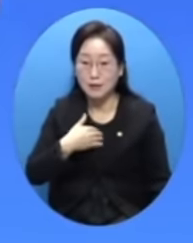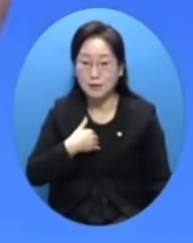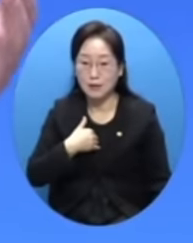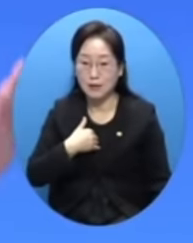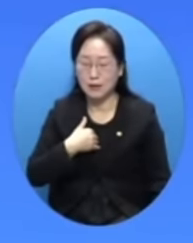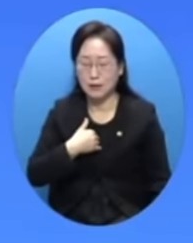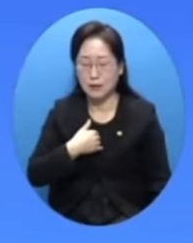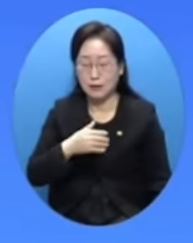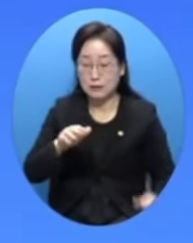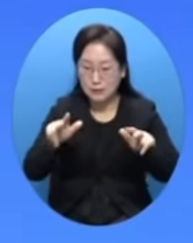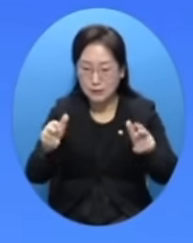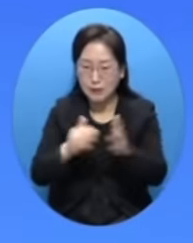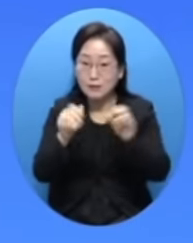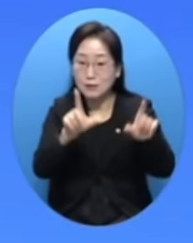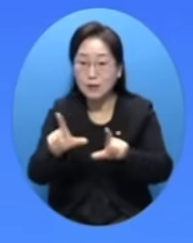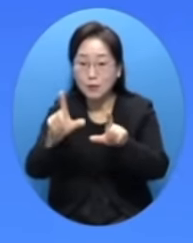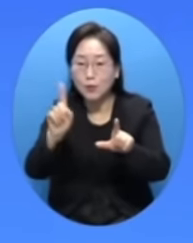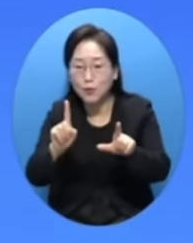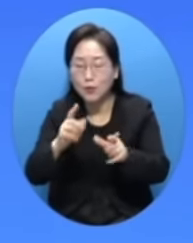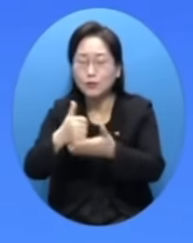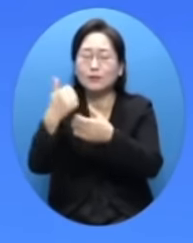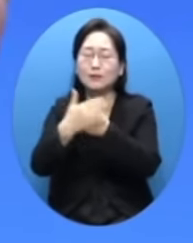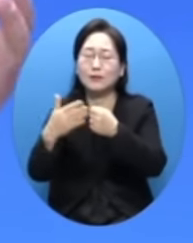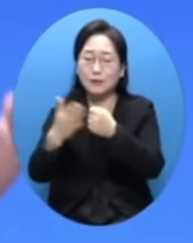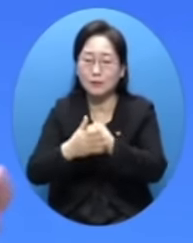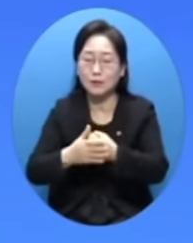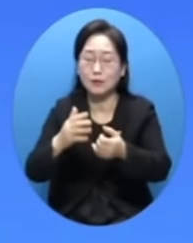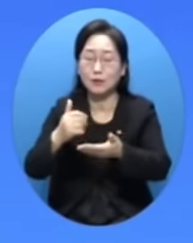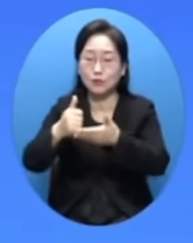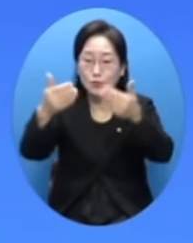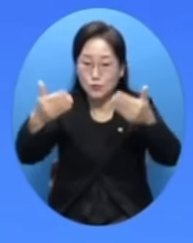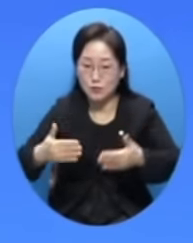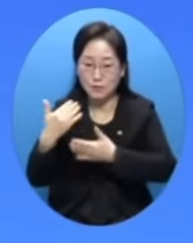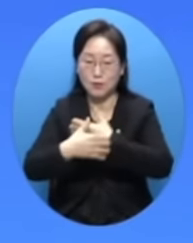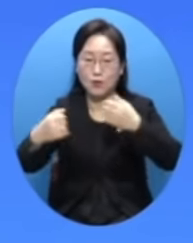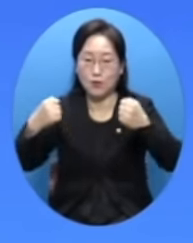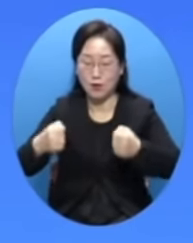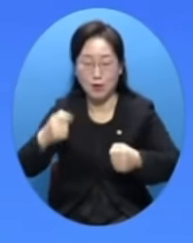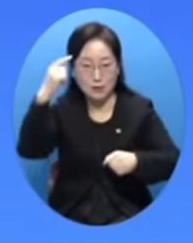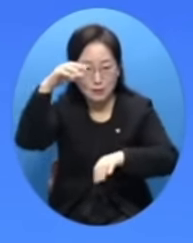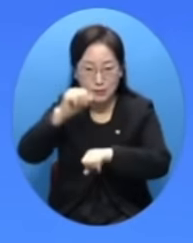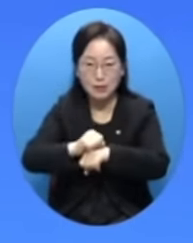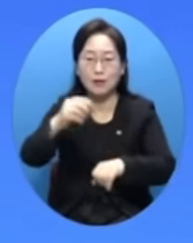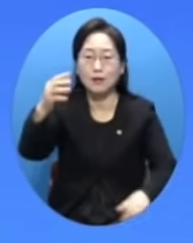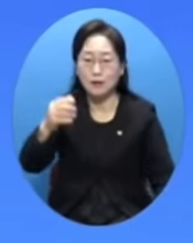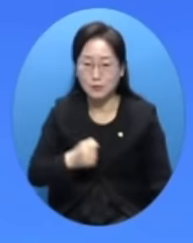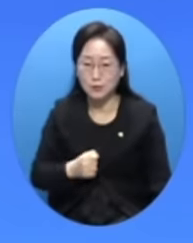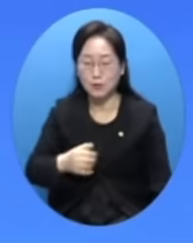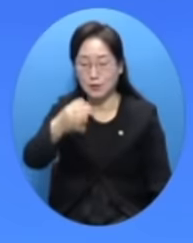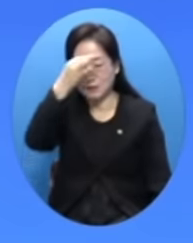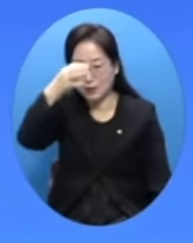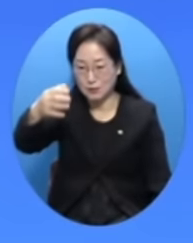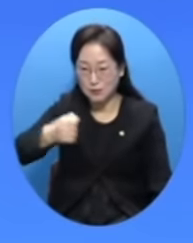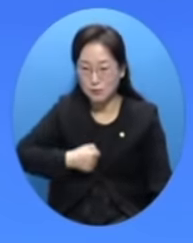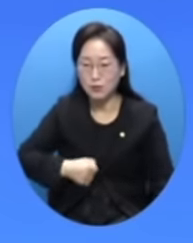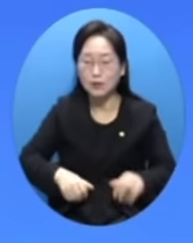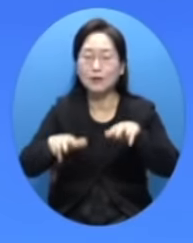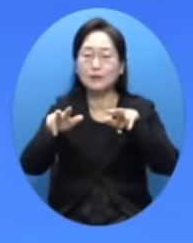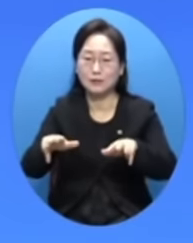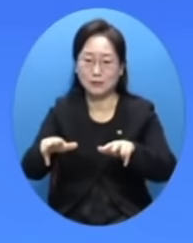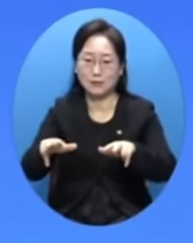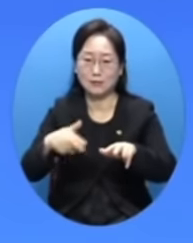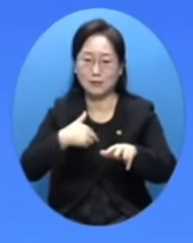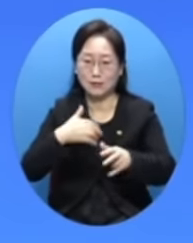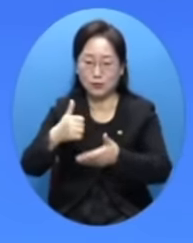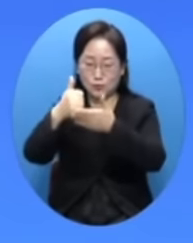것은 주님의 은혜입니다 주님께서 주신 것으로 주님께서 주신 건강으로 주님께 주신 지혜로 주님께 주신 재능으로 내가 이렇게